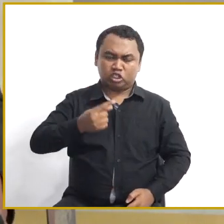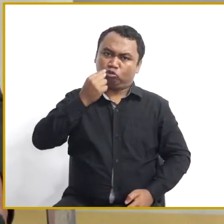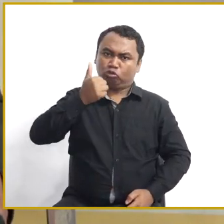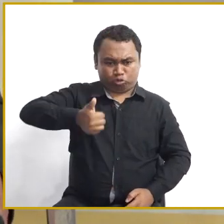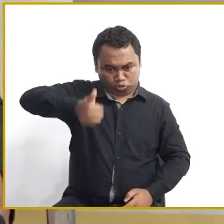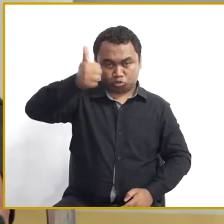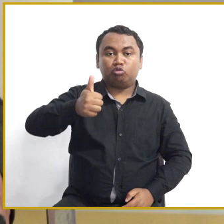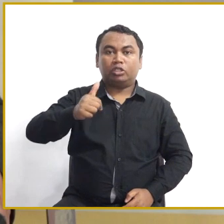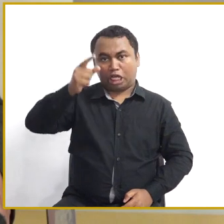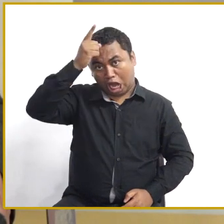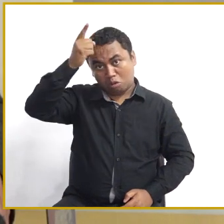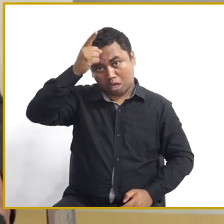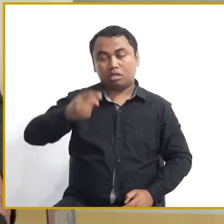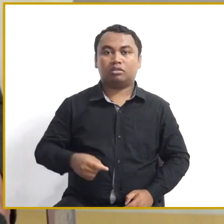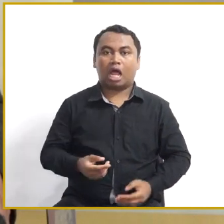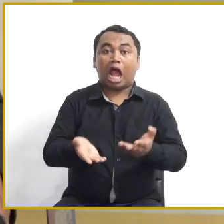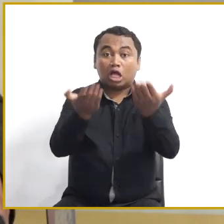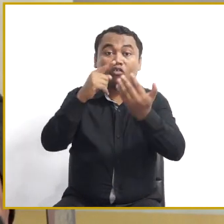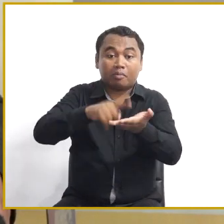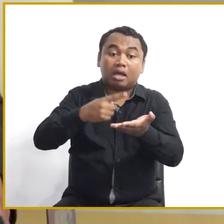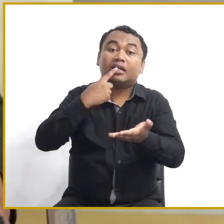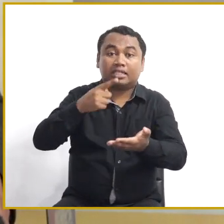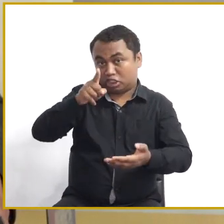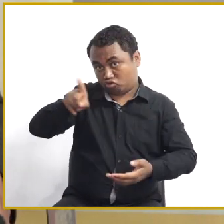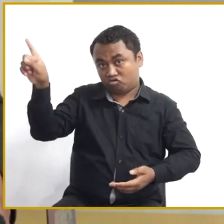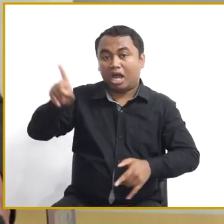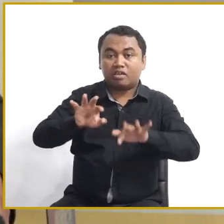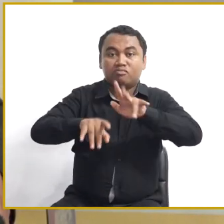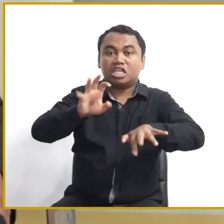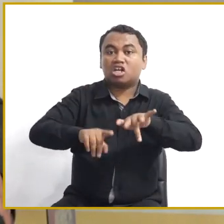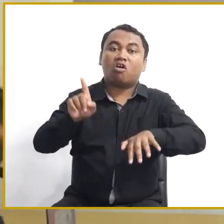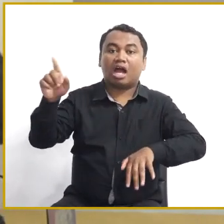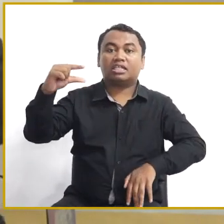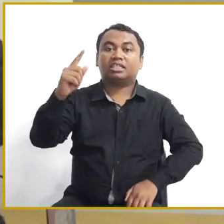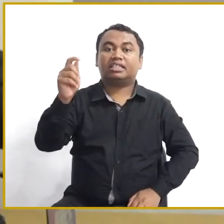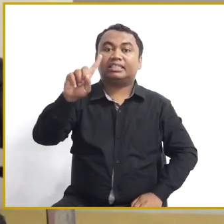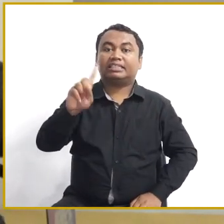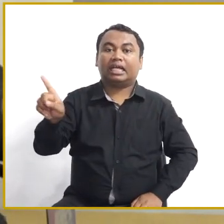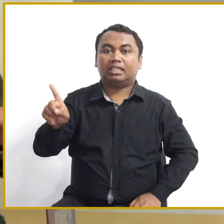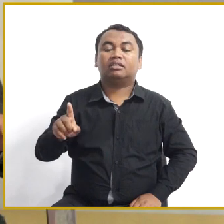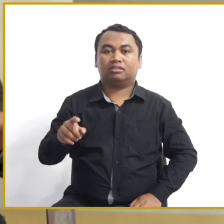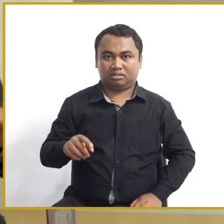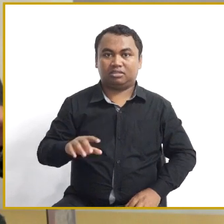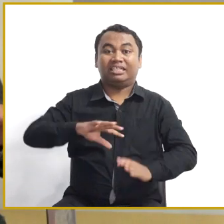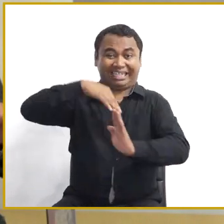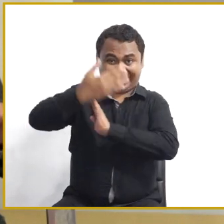io mandehana anao ny brao ankitezeta zao zao tsika nyteny zao fa ao anatin'ny brao any rehetra